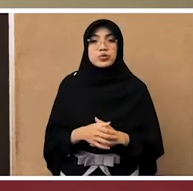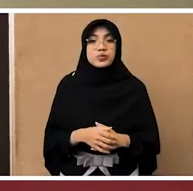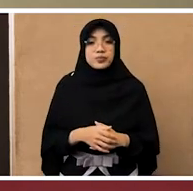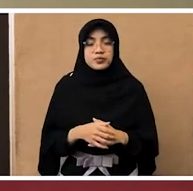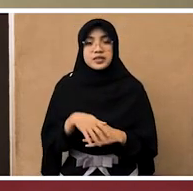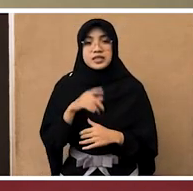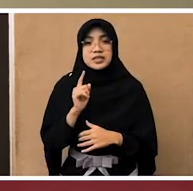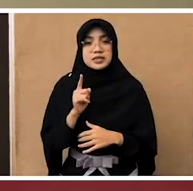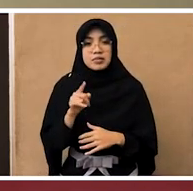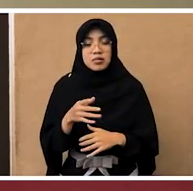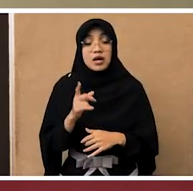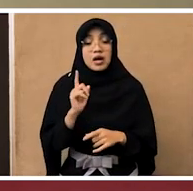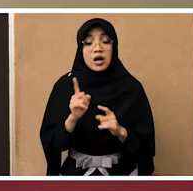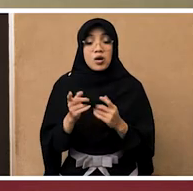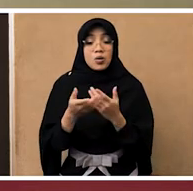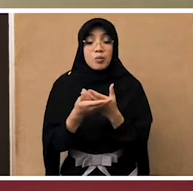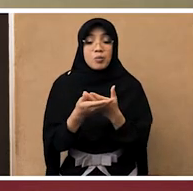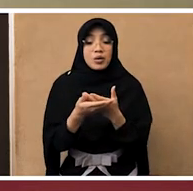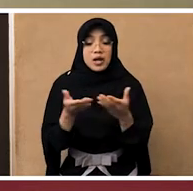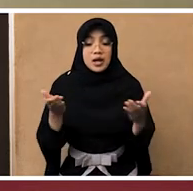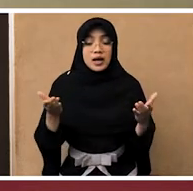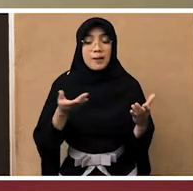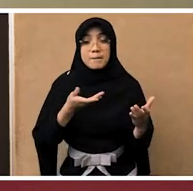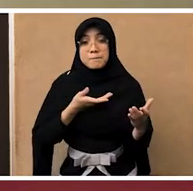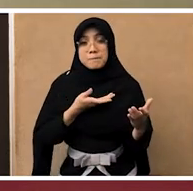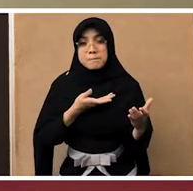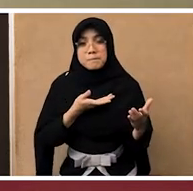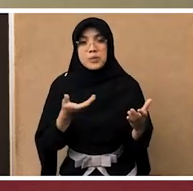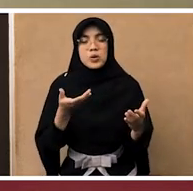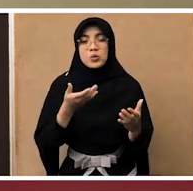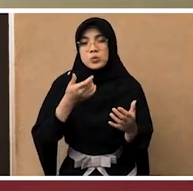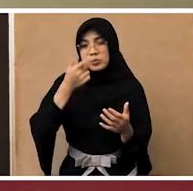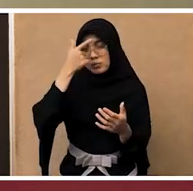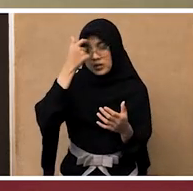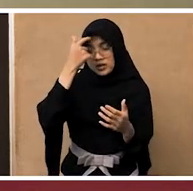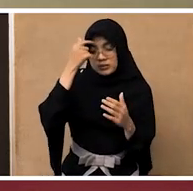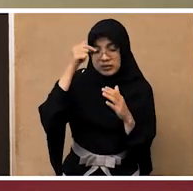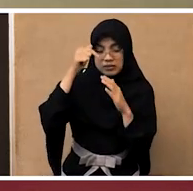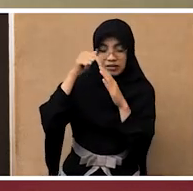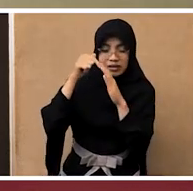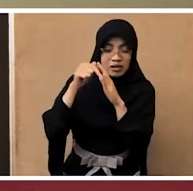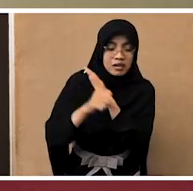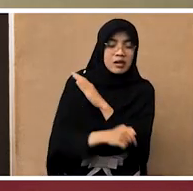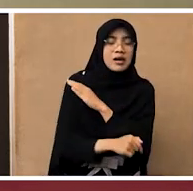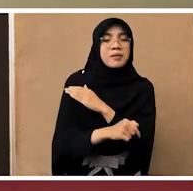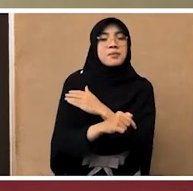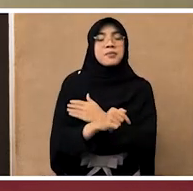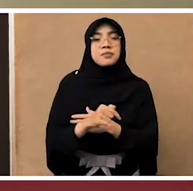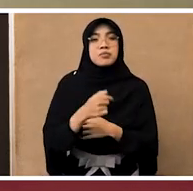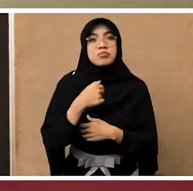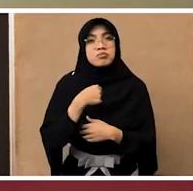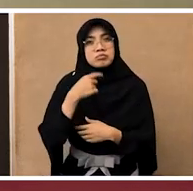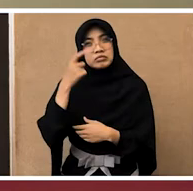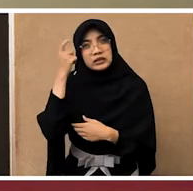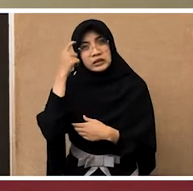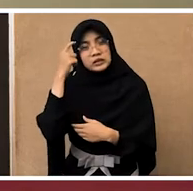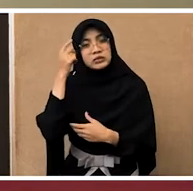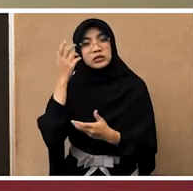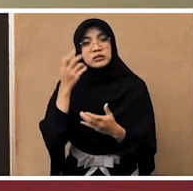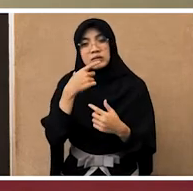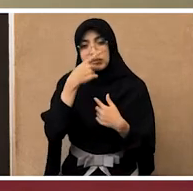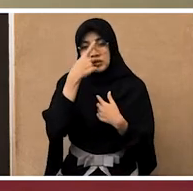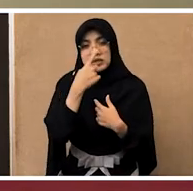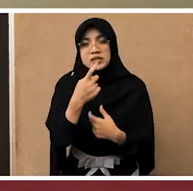karena kalau mereka mau mempelajari itu lebih dalam saya pikir Dan saya